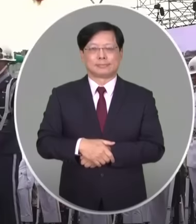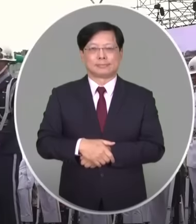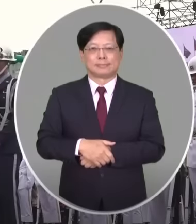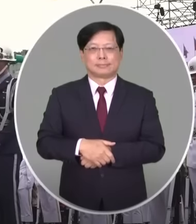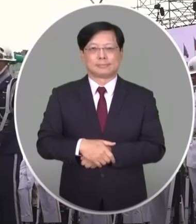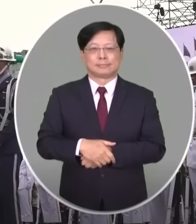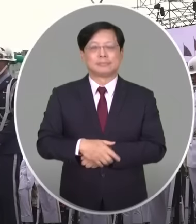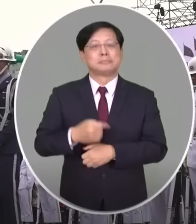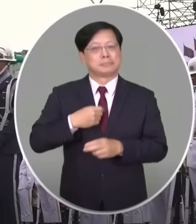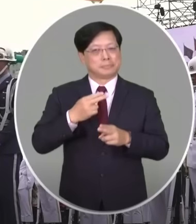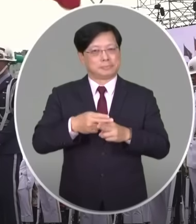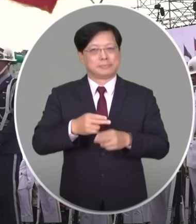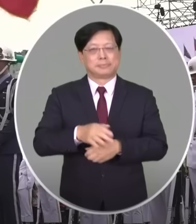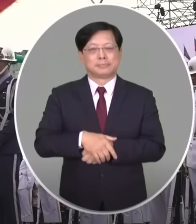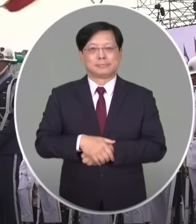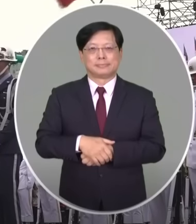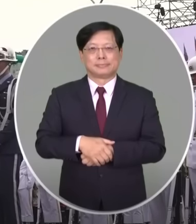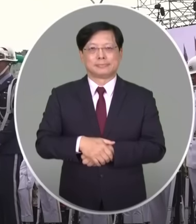我相信